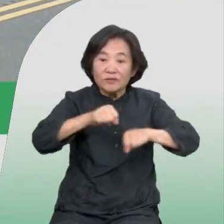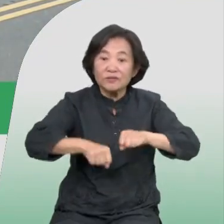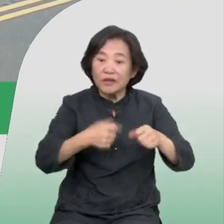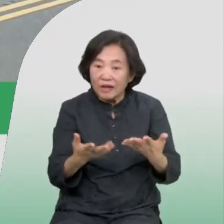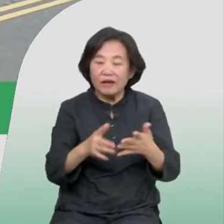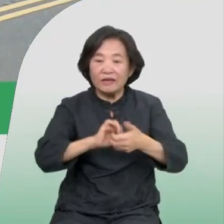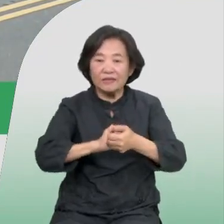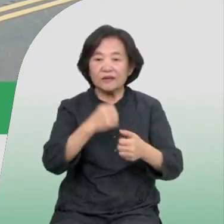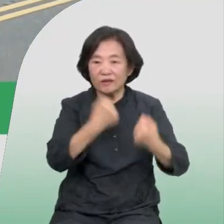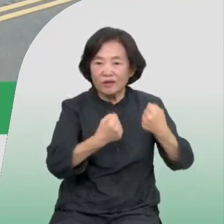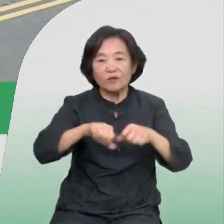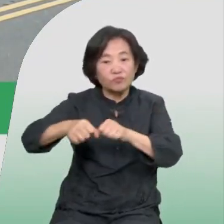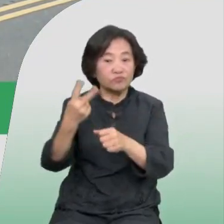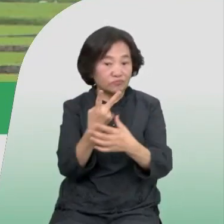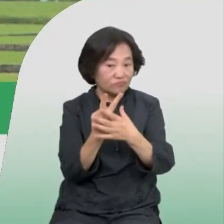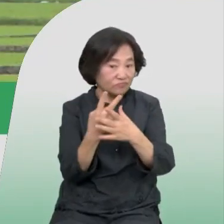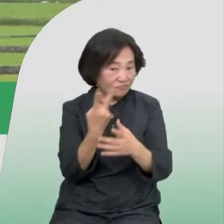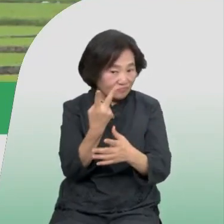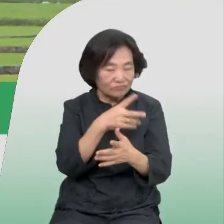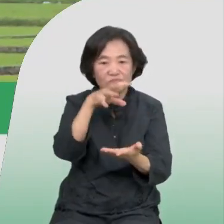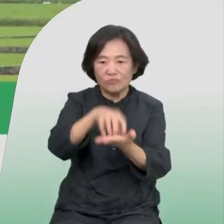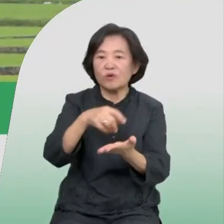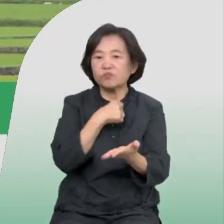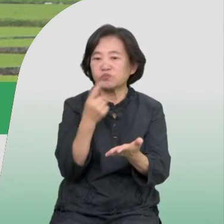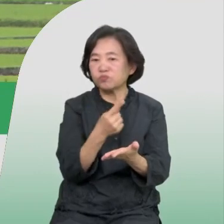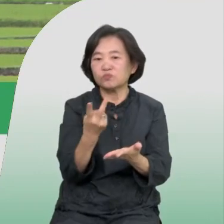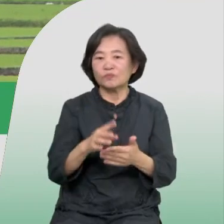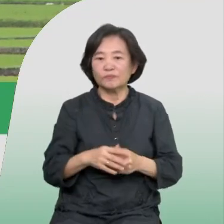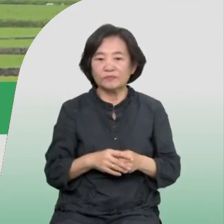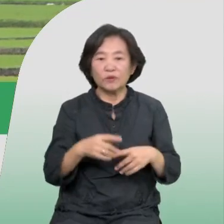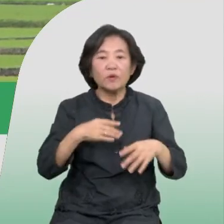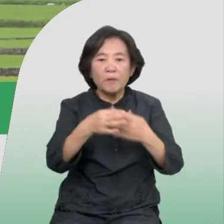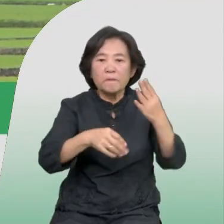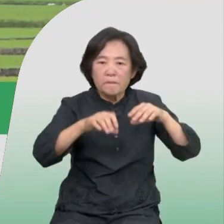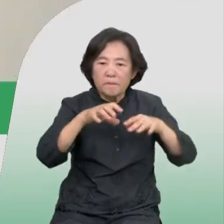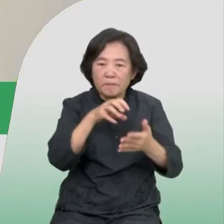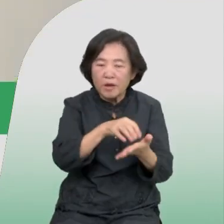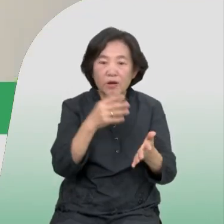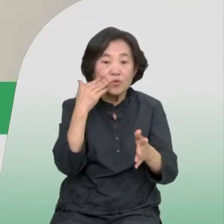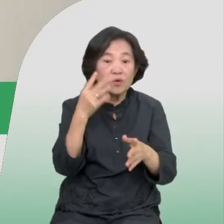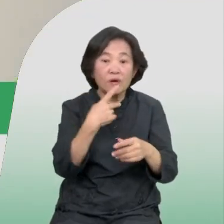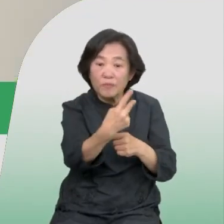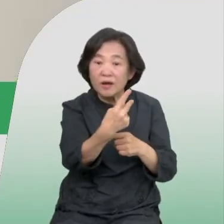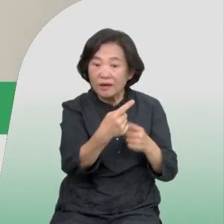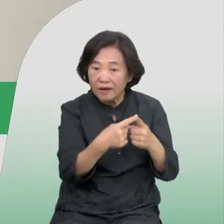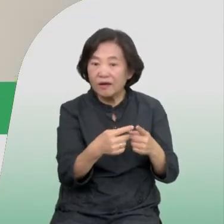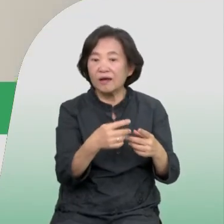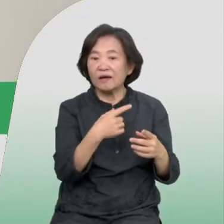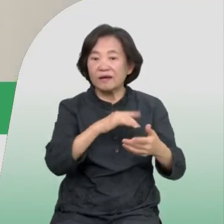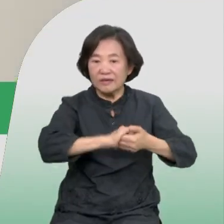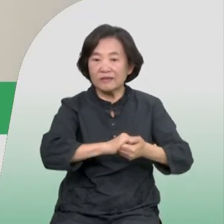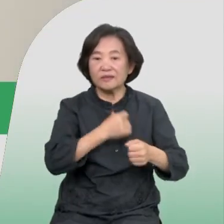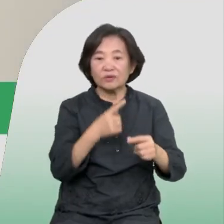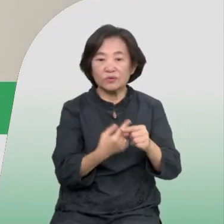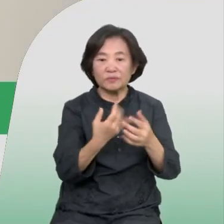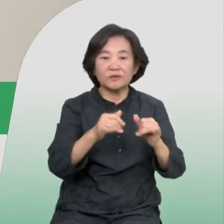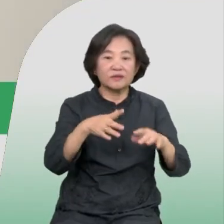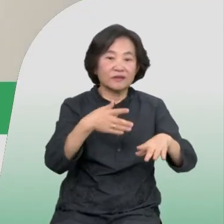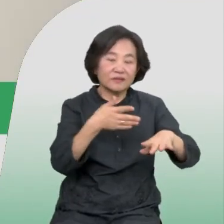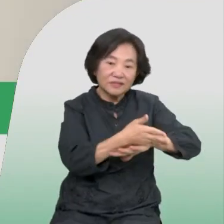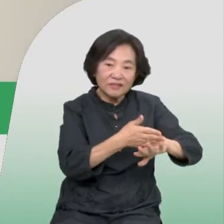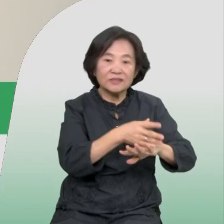天窗要黑夜望住喺奥多拜驾照。 我们都有明定，那来租用的人必须要有我们中华民国